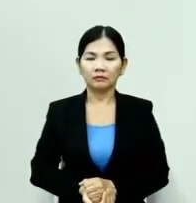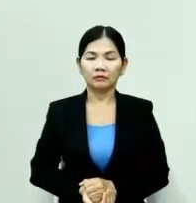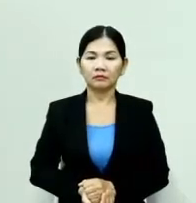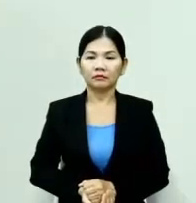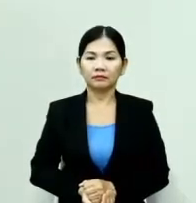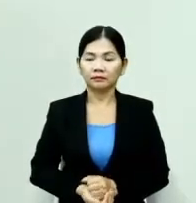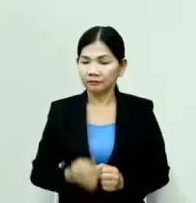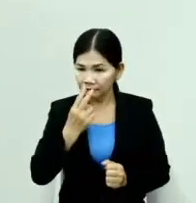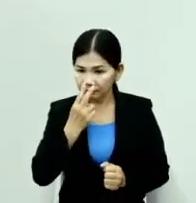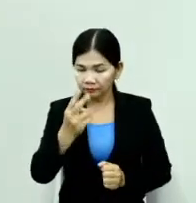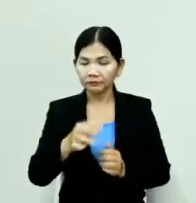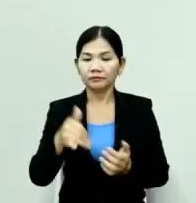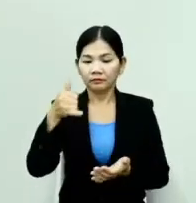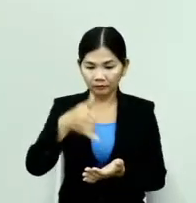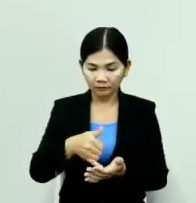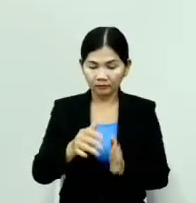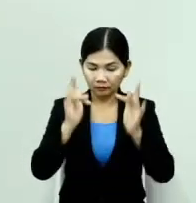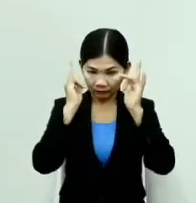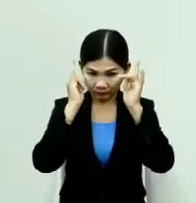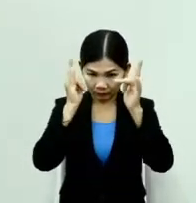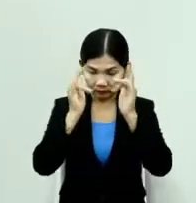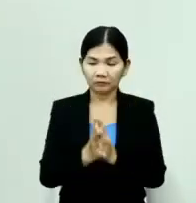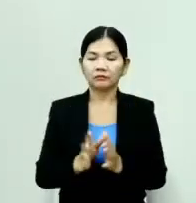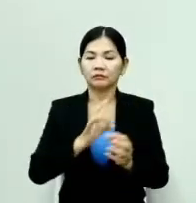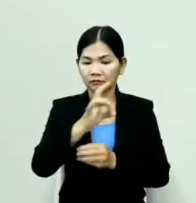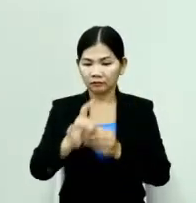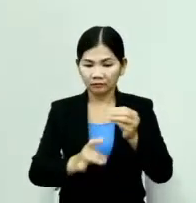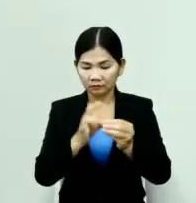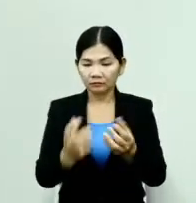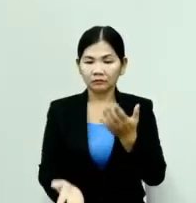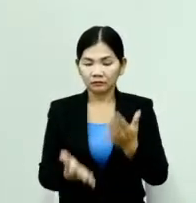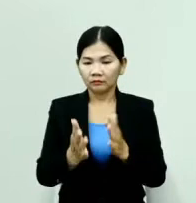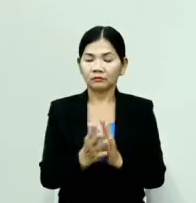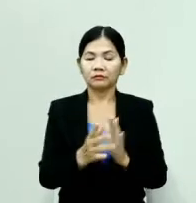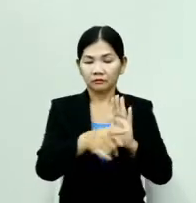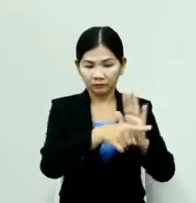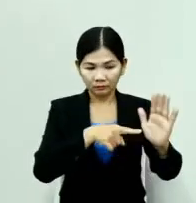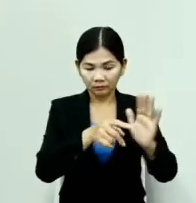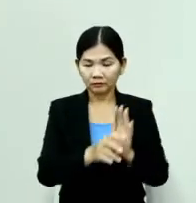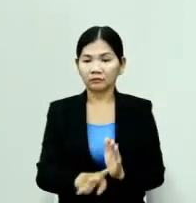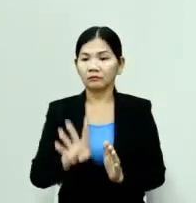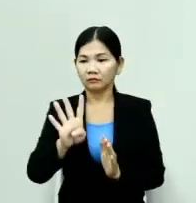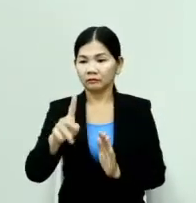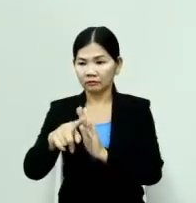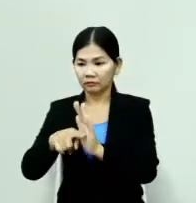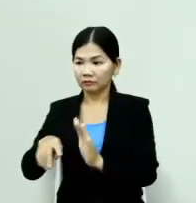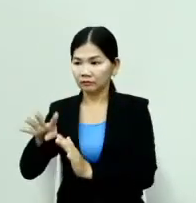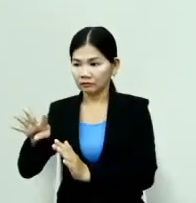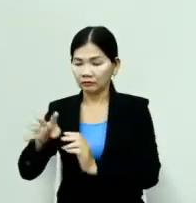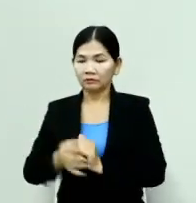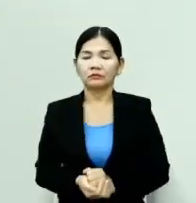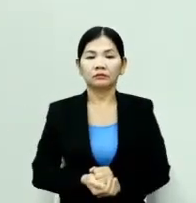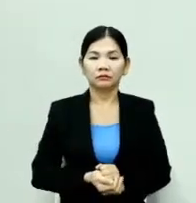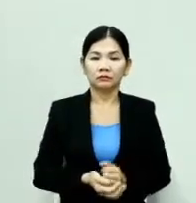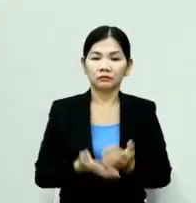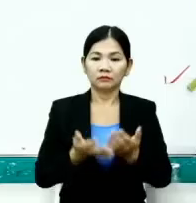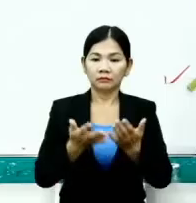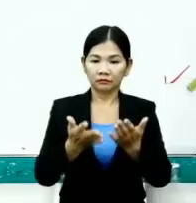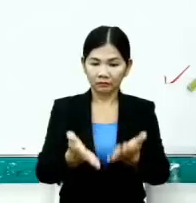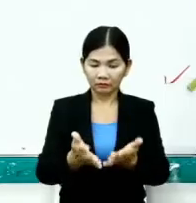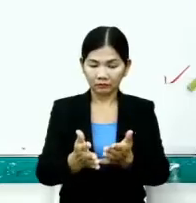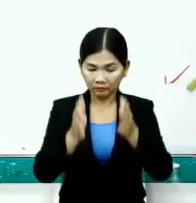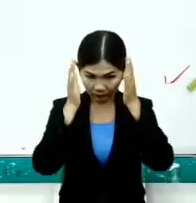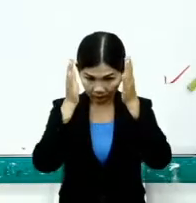កូនចាំស្ដាប់ណាថ្ងៃនេះអ្នកគ្រូនឹងបង្រៀនកូនចាអំពីការប៉ាន់ស្មានផលដក4ខ្ទង់និង4ខ្ទង់ក៏សូមចូលរួមយកចិត្តទុ